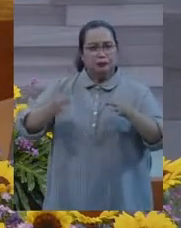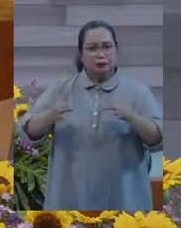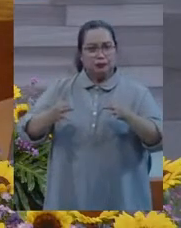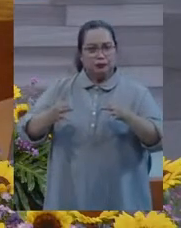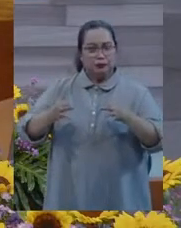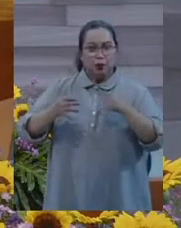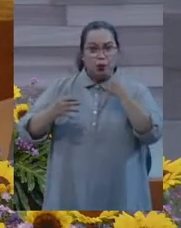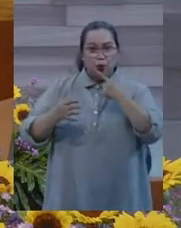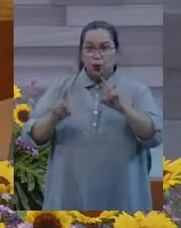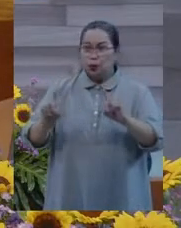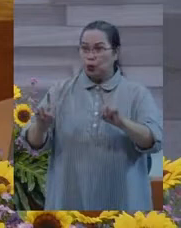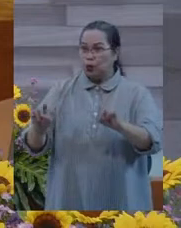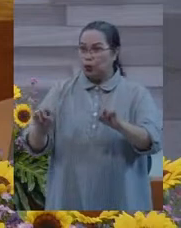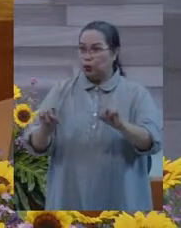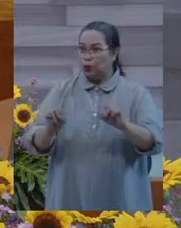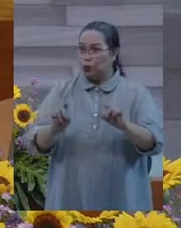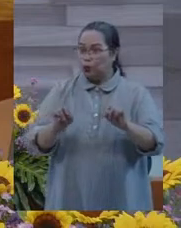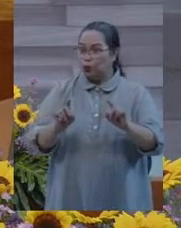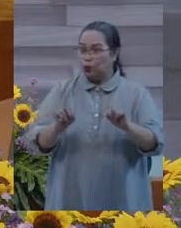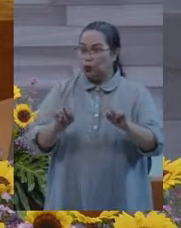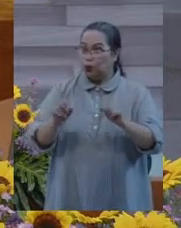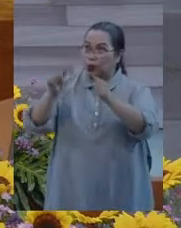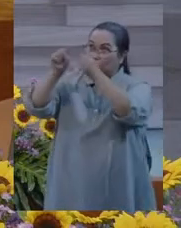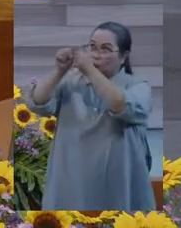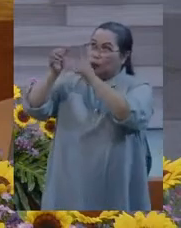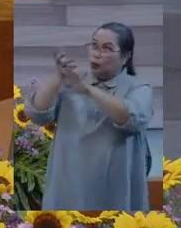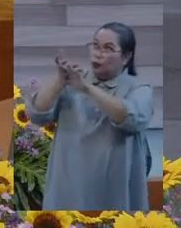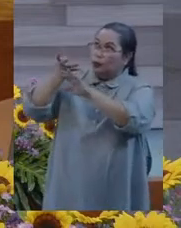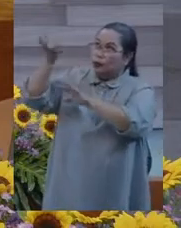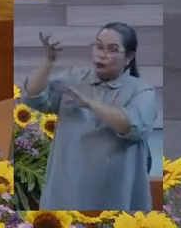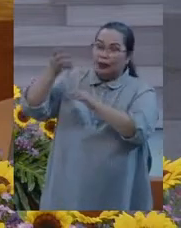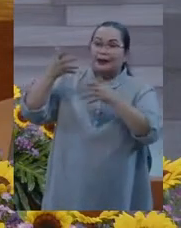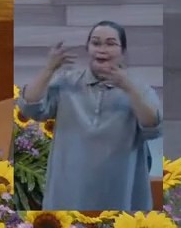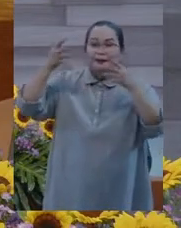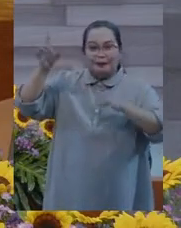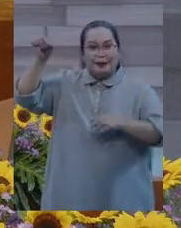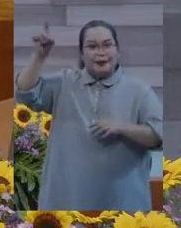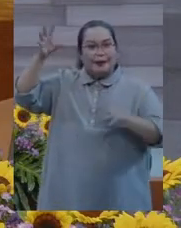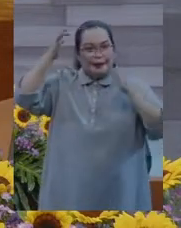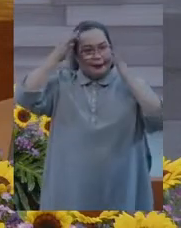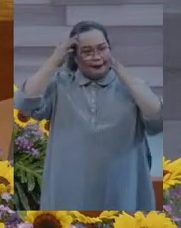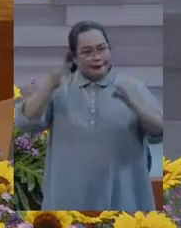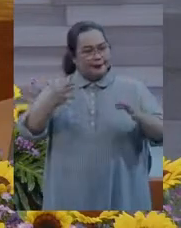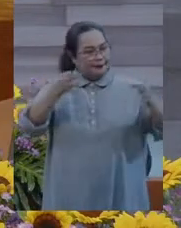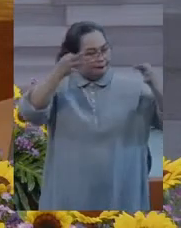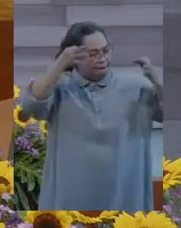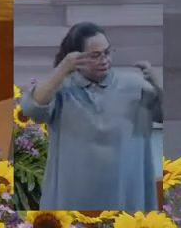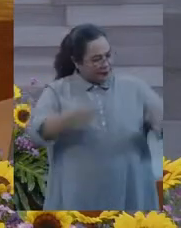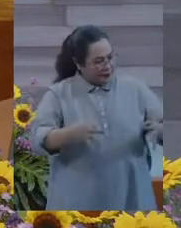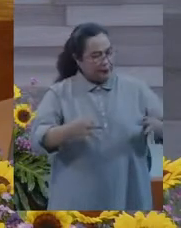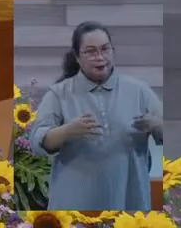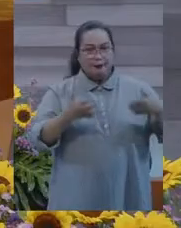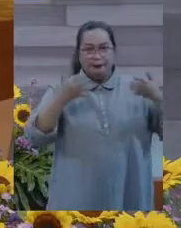mga gumagawa nito, yung mga apostate, ay judged na ng Diyos.